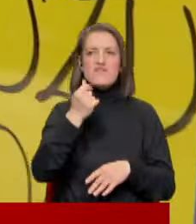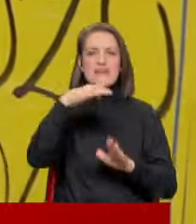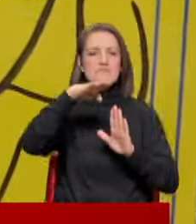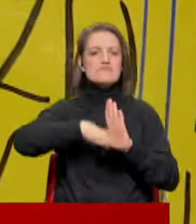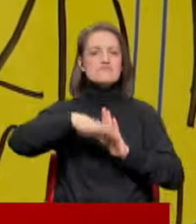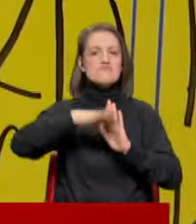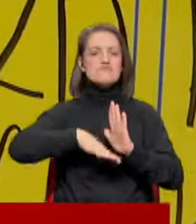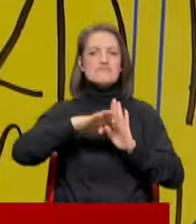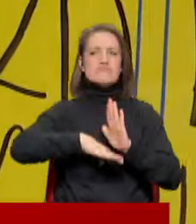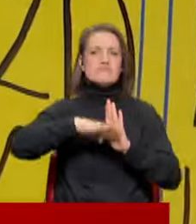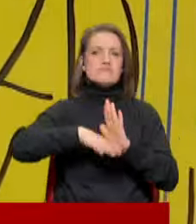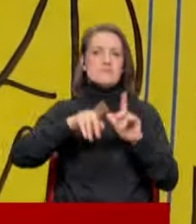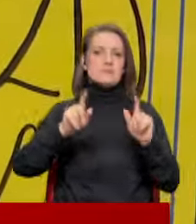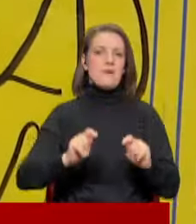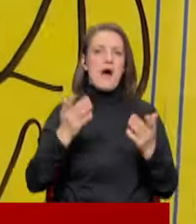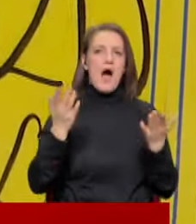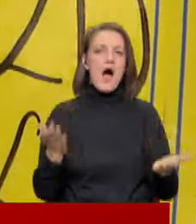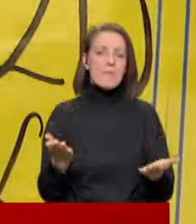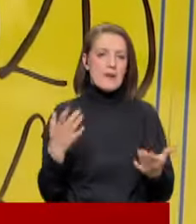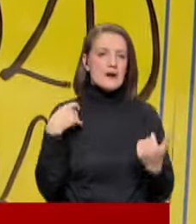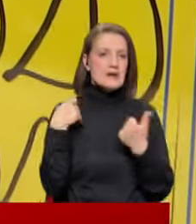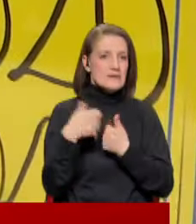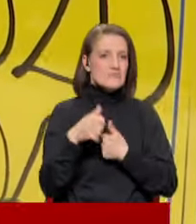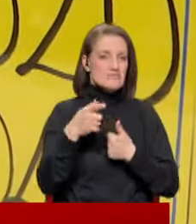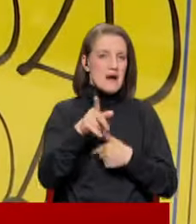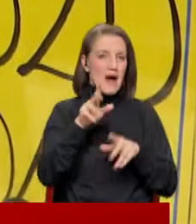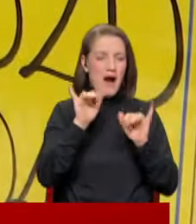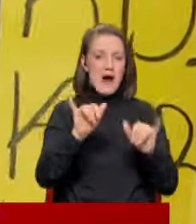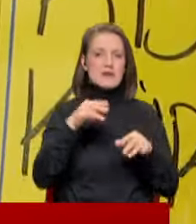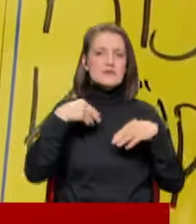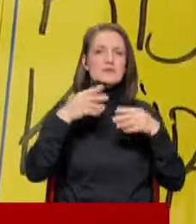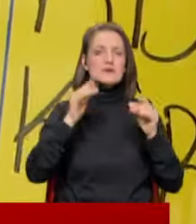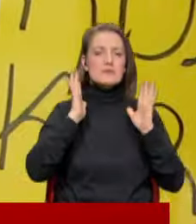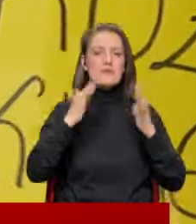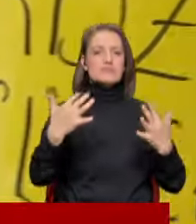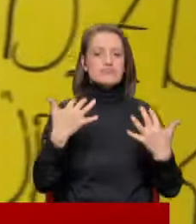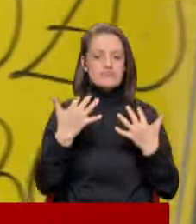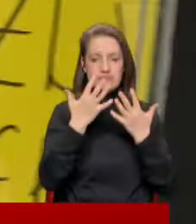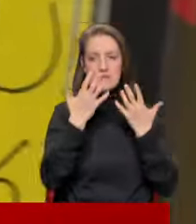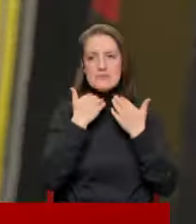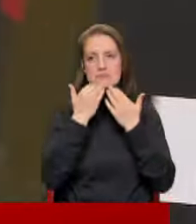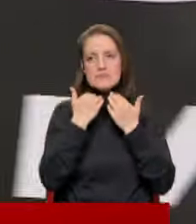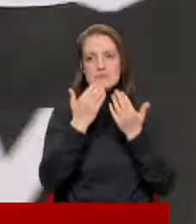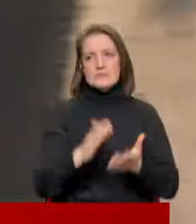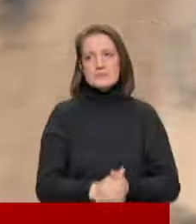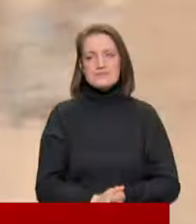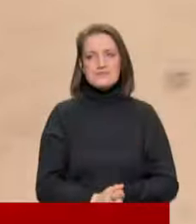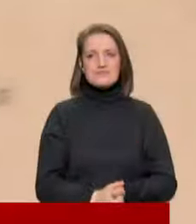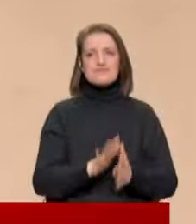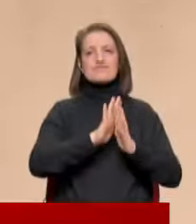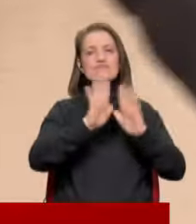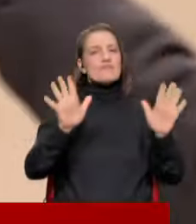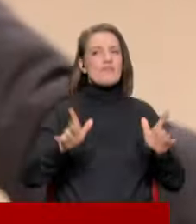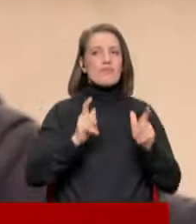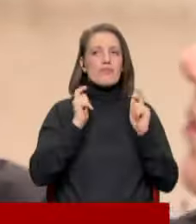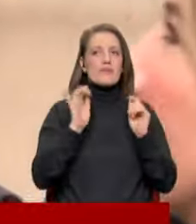etiketleriyle indirim yaptı ancak yine de beklediği satışı yakalayamadı pahalı zarzavat Pahalı her şey